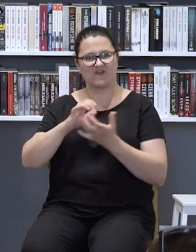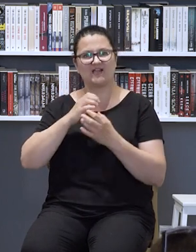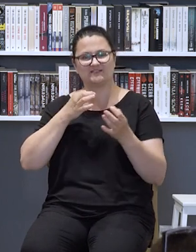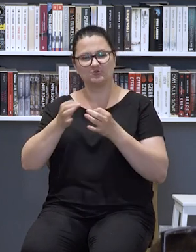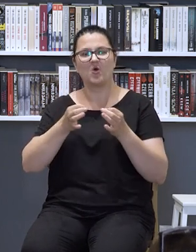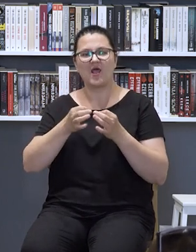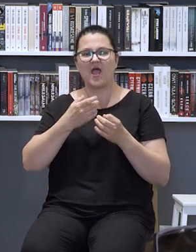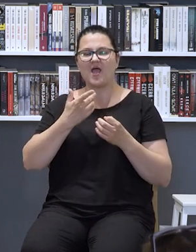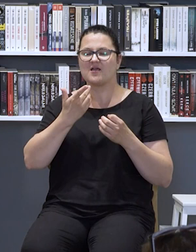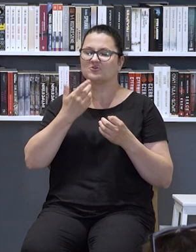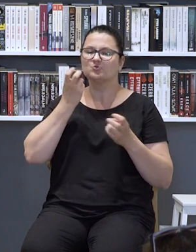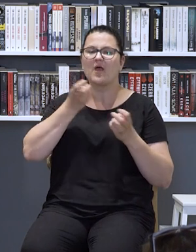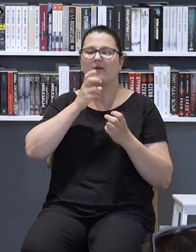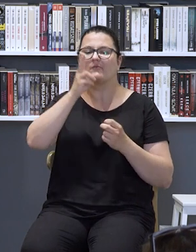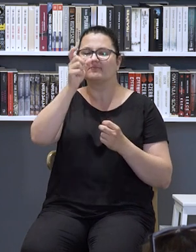kogoś, kto przeniesie